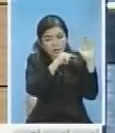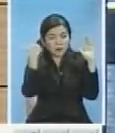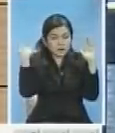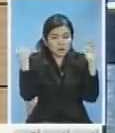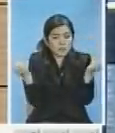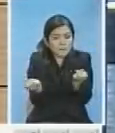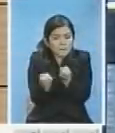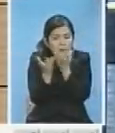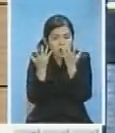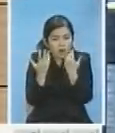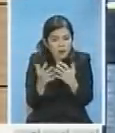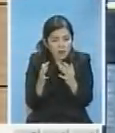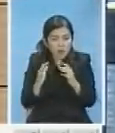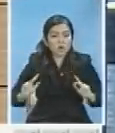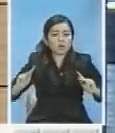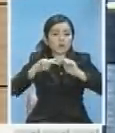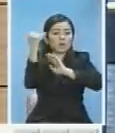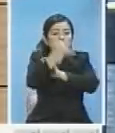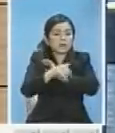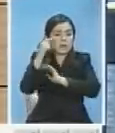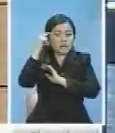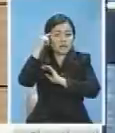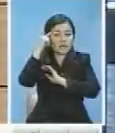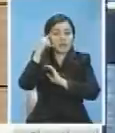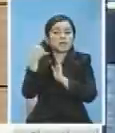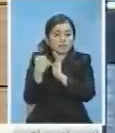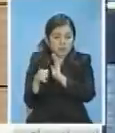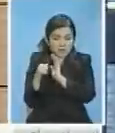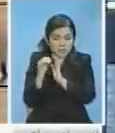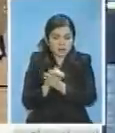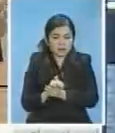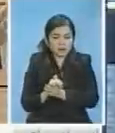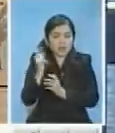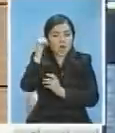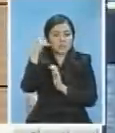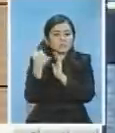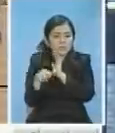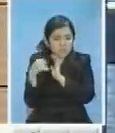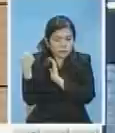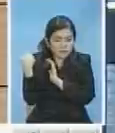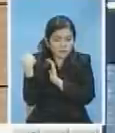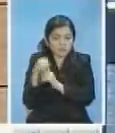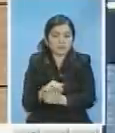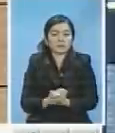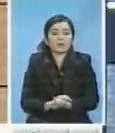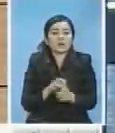เหตุกระทรวงการต่างประเทศบอกว่าเป็นเรื่องเข้าใจผิดผมสรุปสั้นๆหลัง